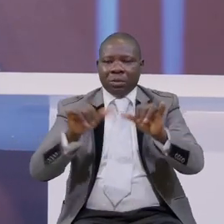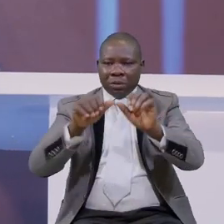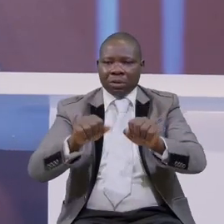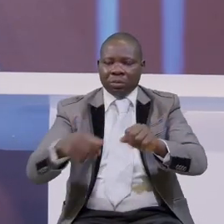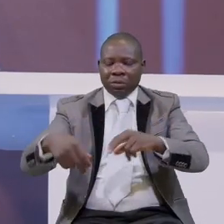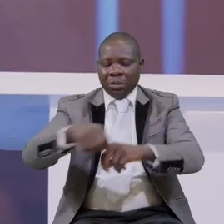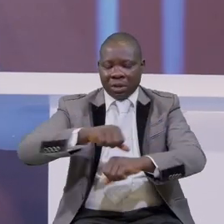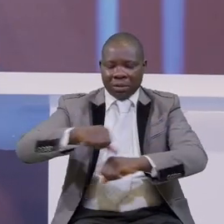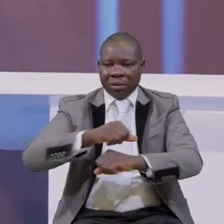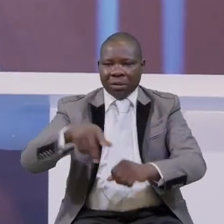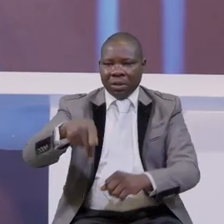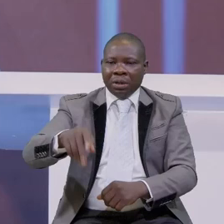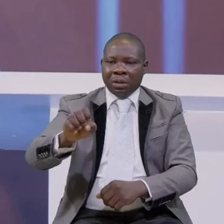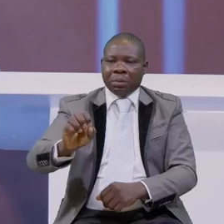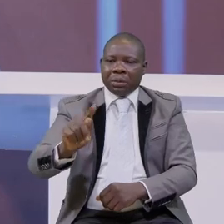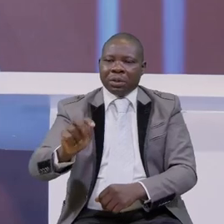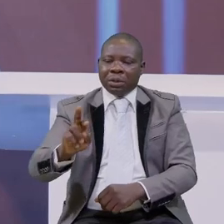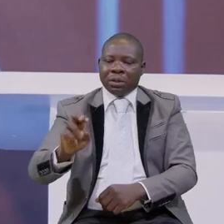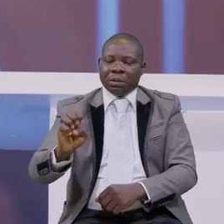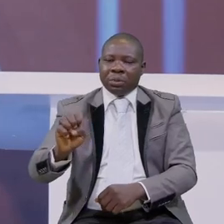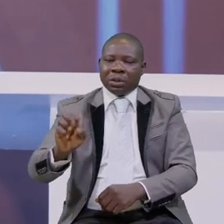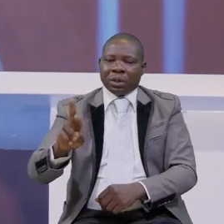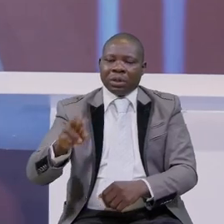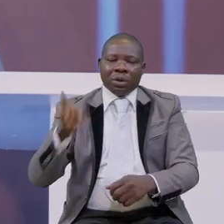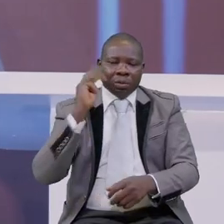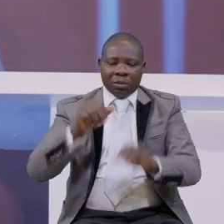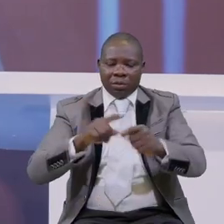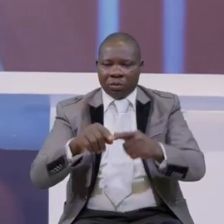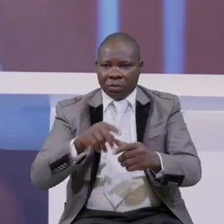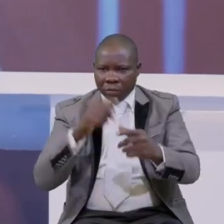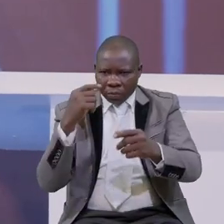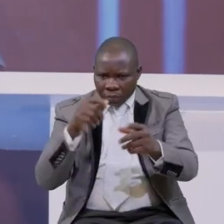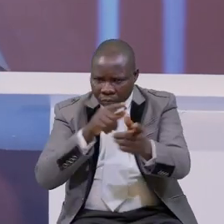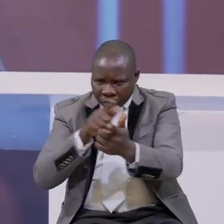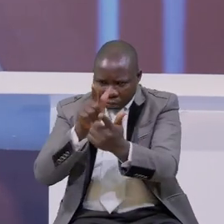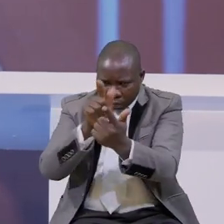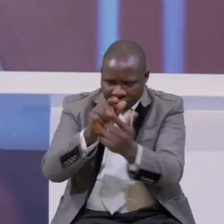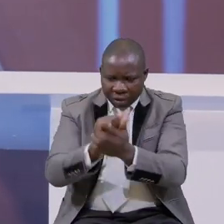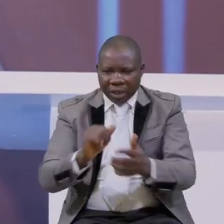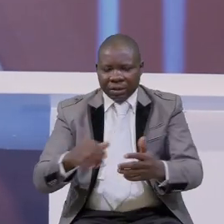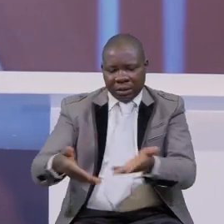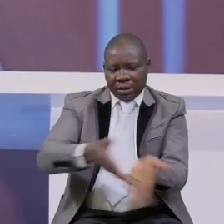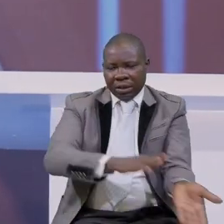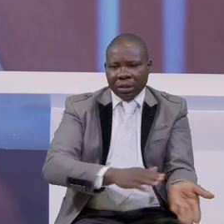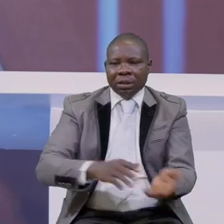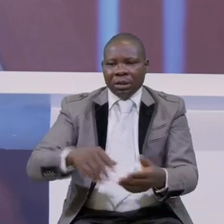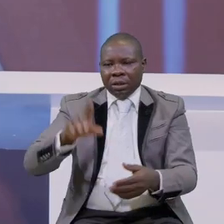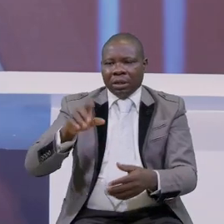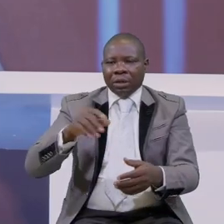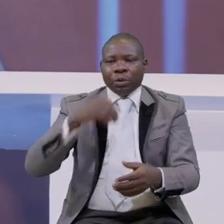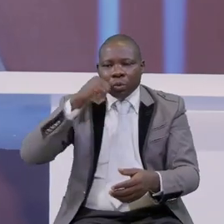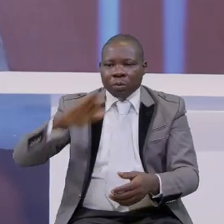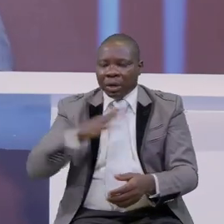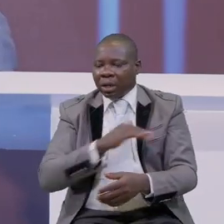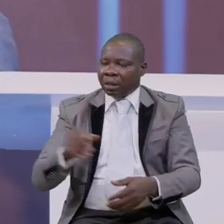a pu faire face à ce à Dorcas décédé. Et elle est revenue à la vie.